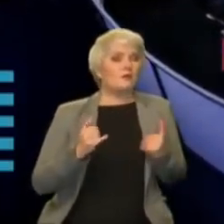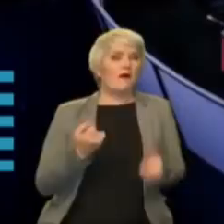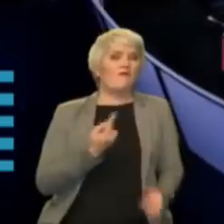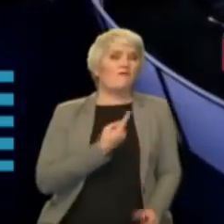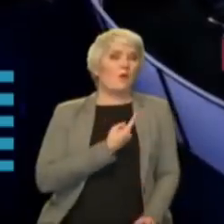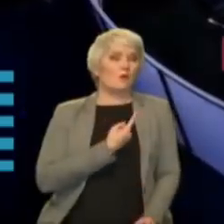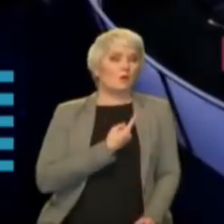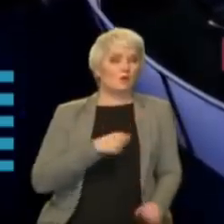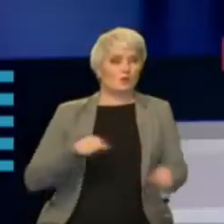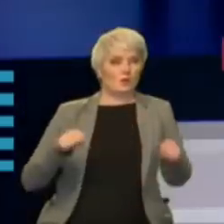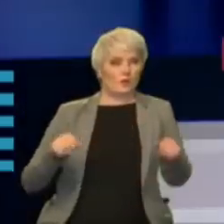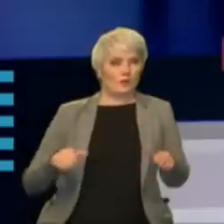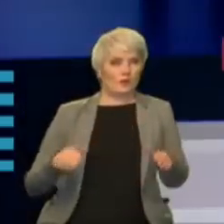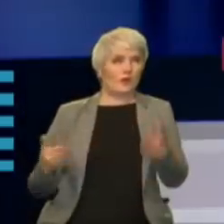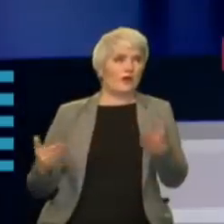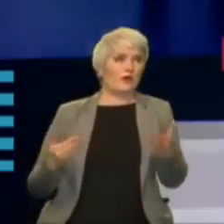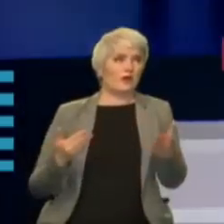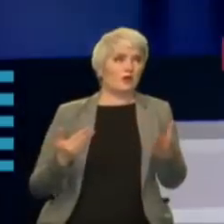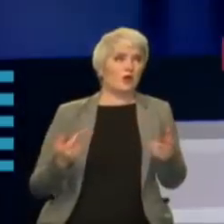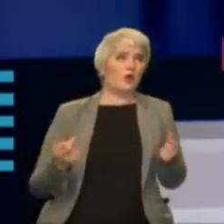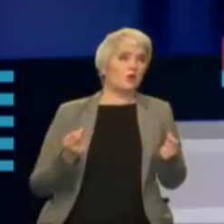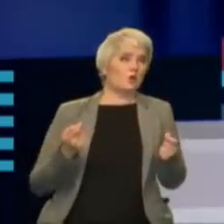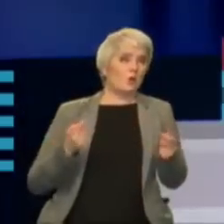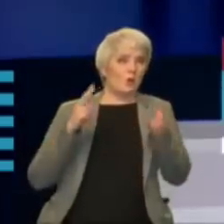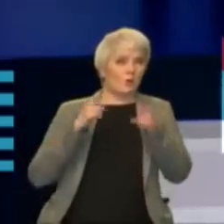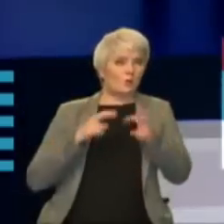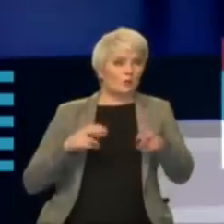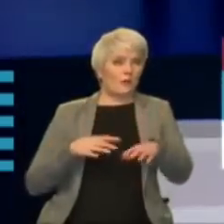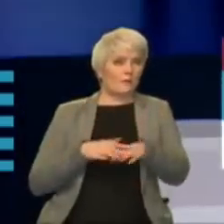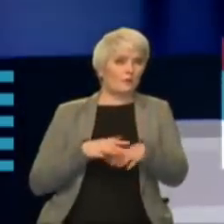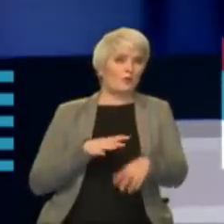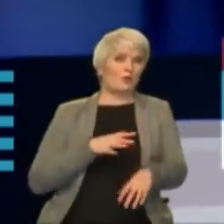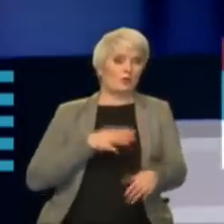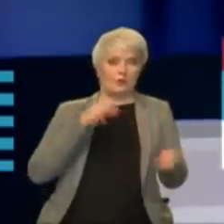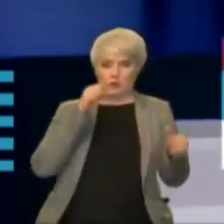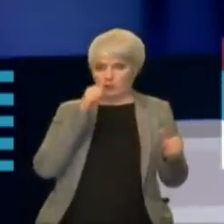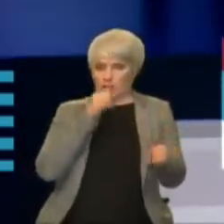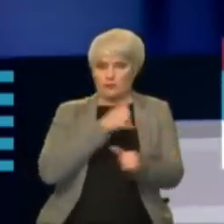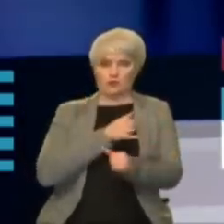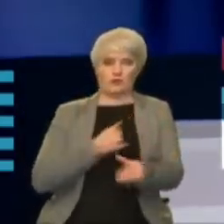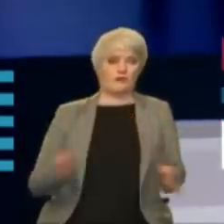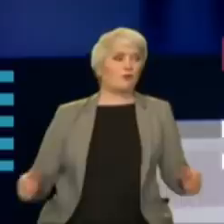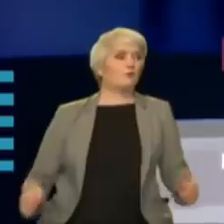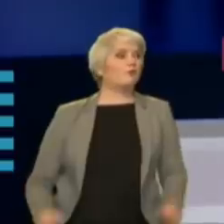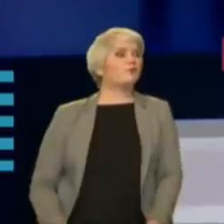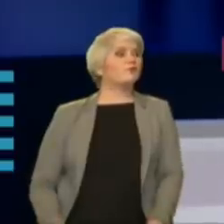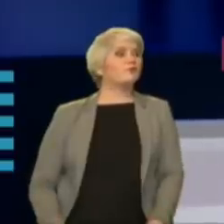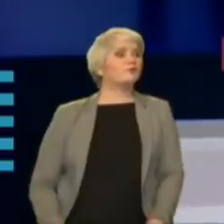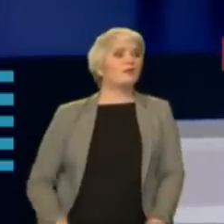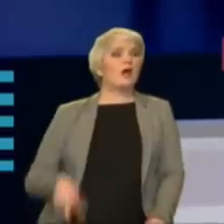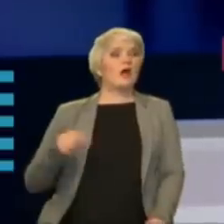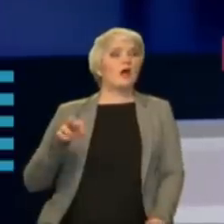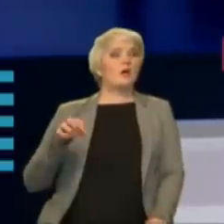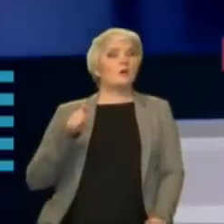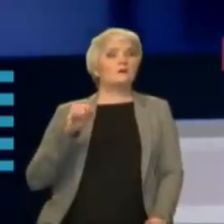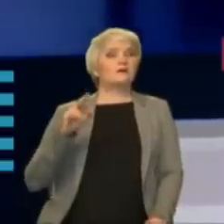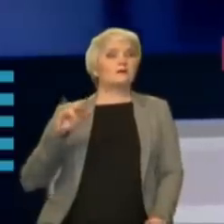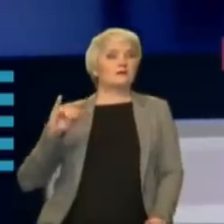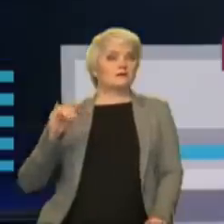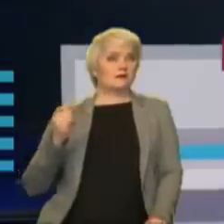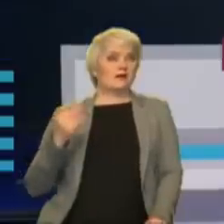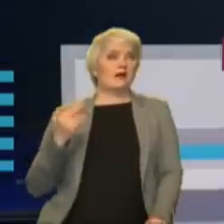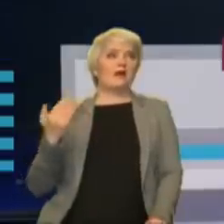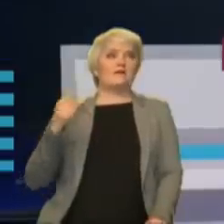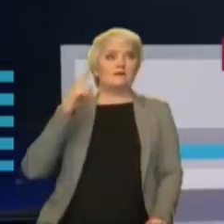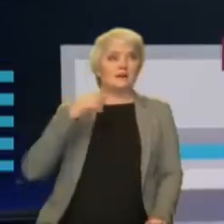одиночку вирішити, якщо ви трохи володієте математикою, було неможливо. Роман Лозинський, ваших. Ну, власне, як ви знаєте,